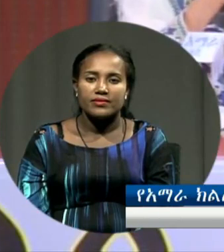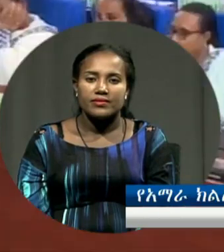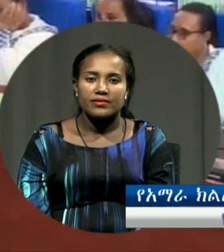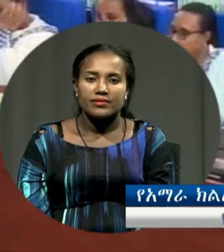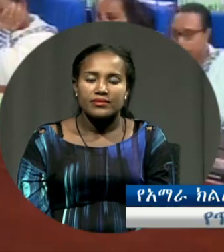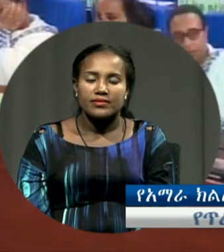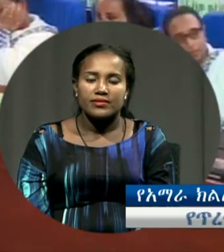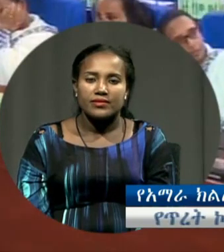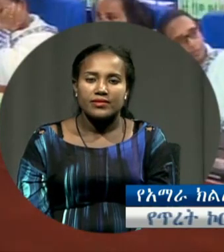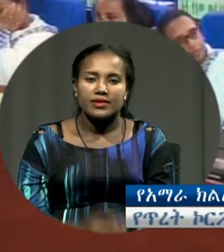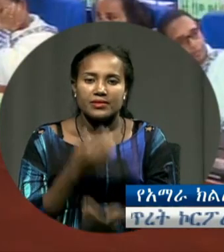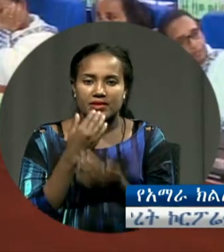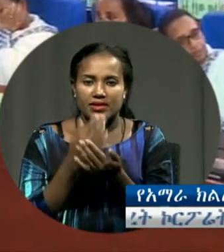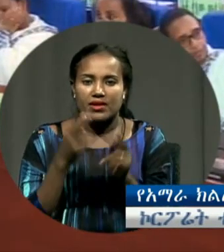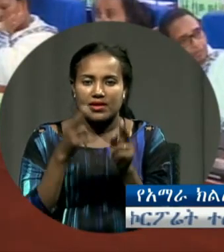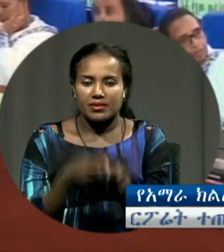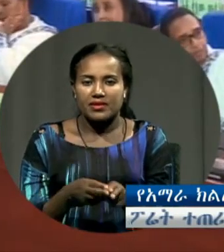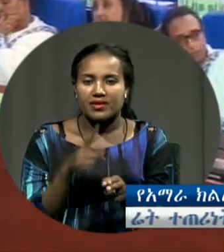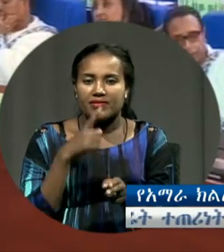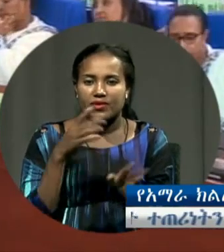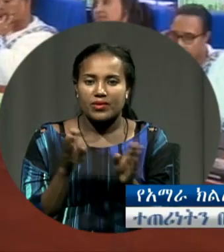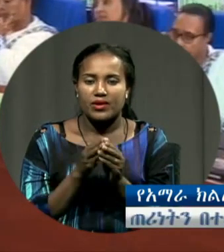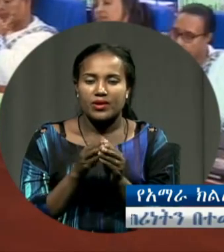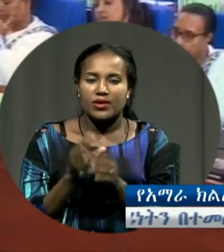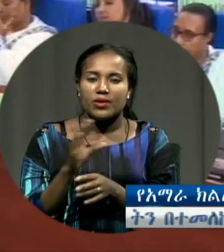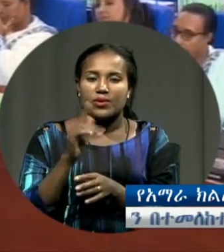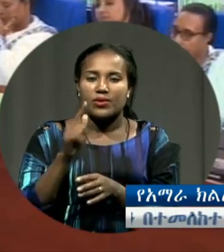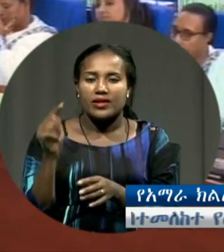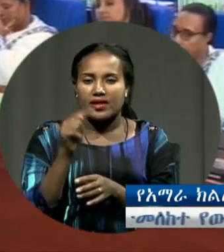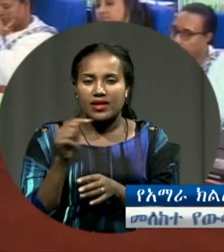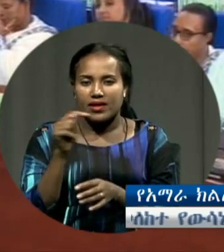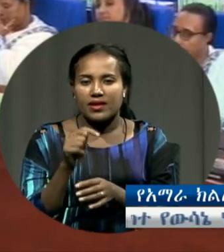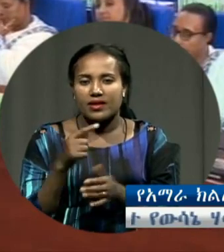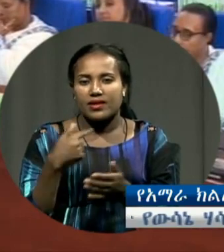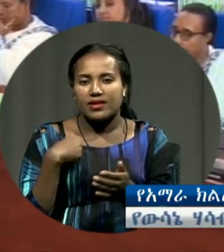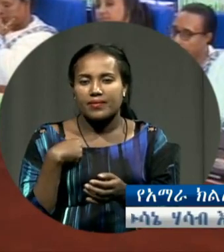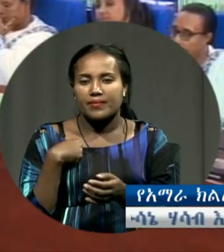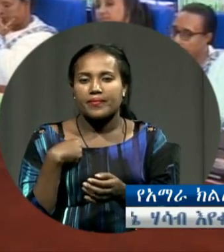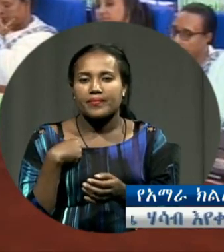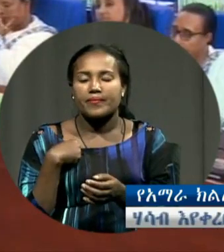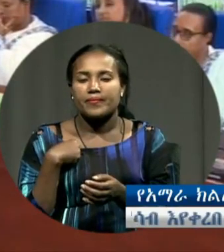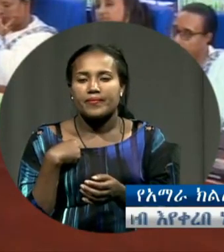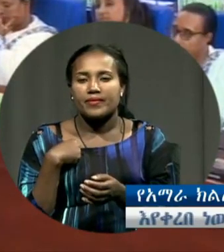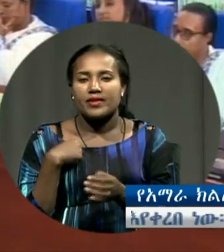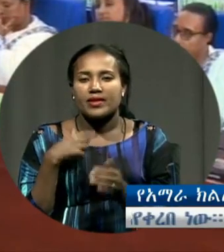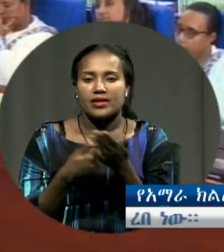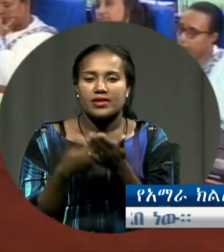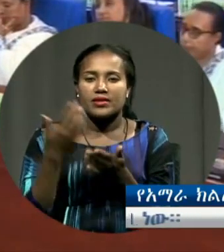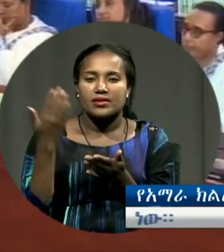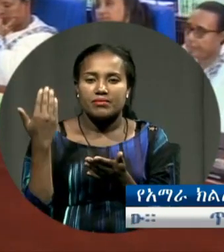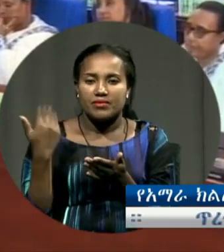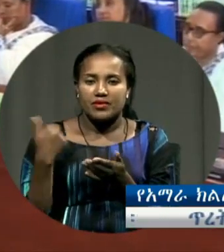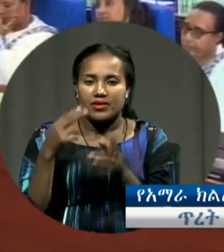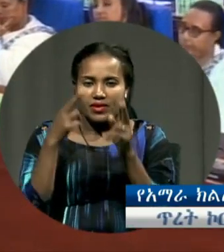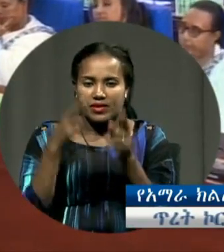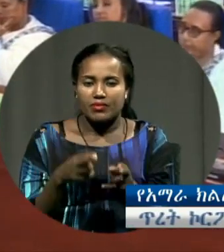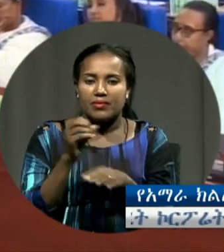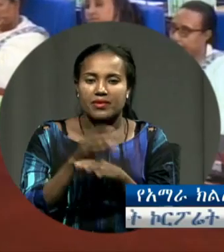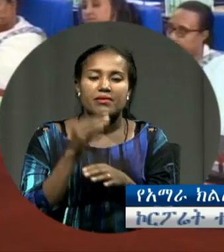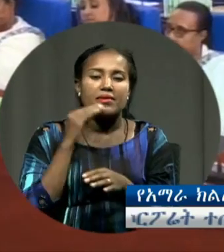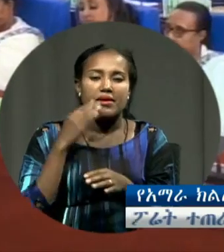አመሰግናለሁ ክብርት አፈ ጉባኤ ወነቴ ለገንት ምርጫ ክልል። እኔም ከዚህ በፊት የተከበሩ ምክር ቤት